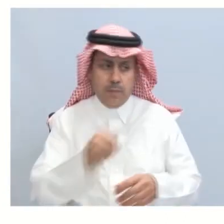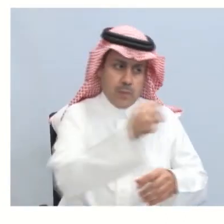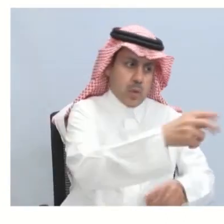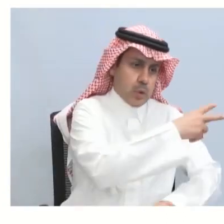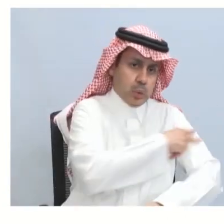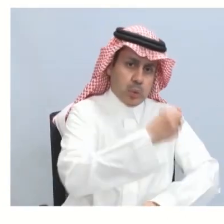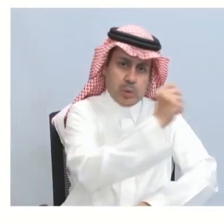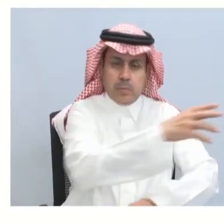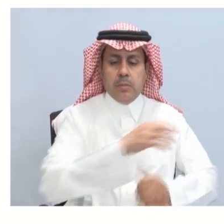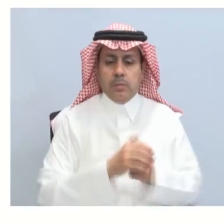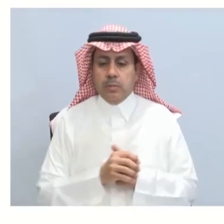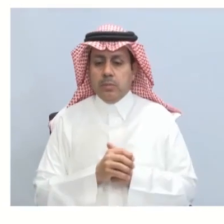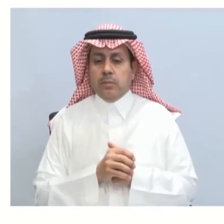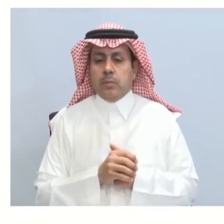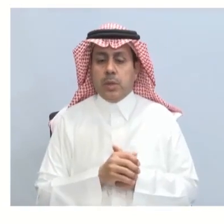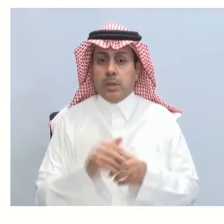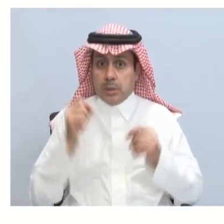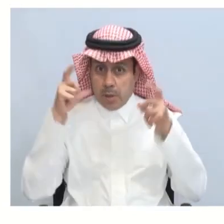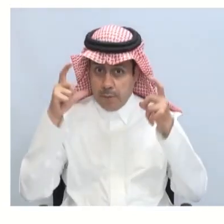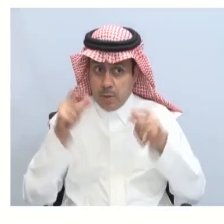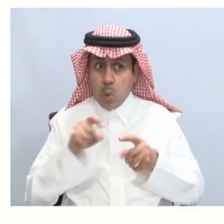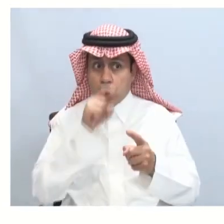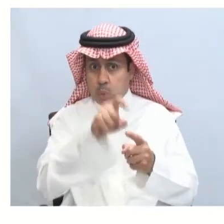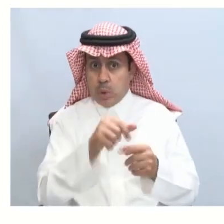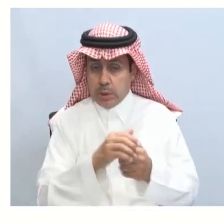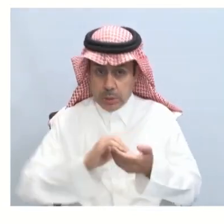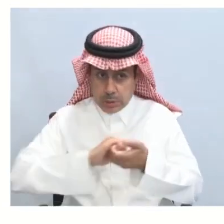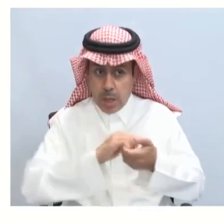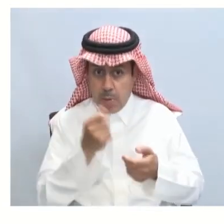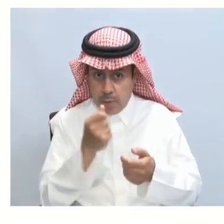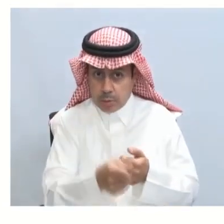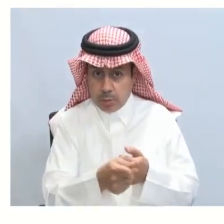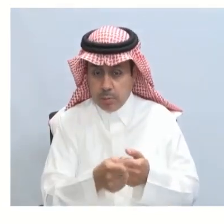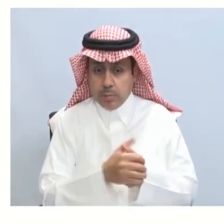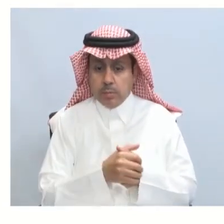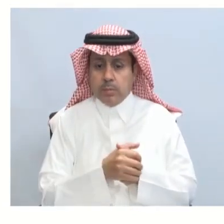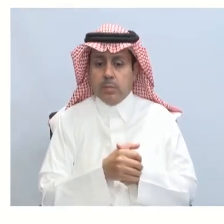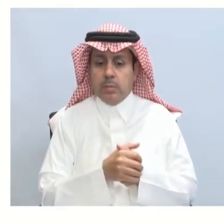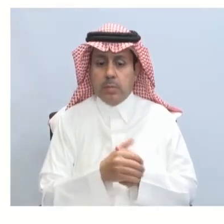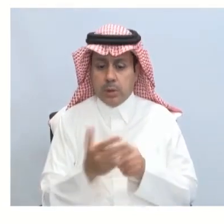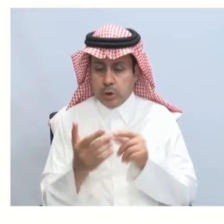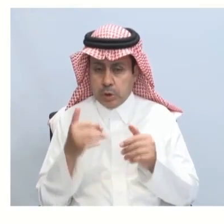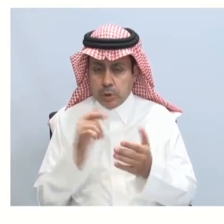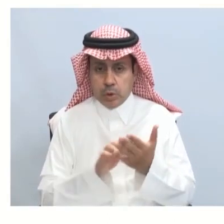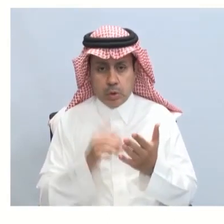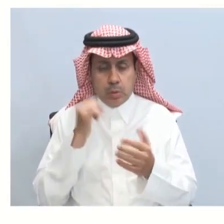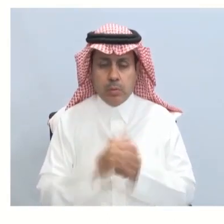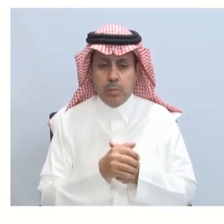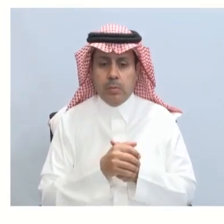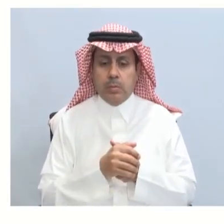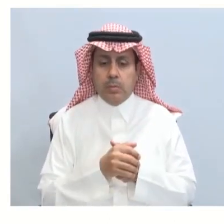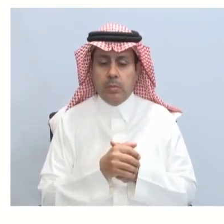ويعرفها فان استطاع الوصول الى صاحب المال كان يكون رقمه او رقمه فندقه